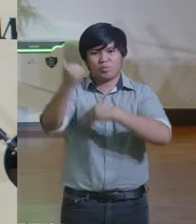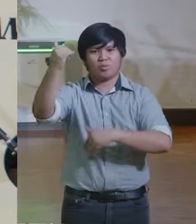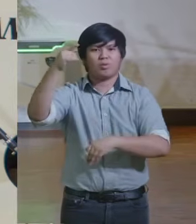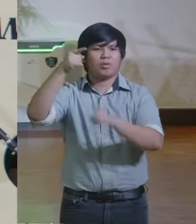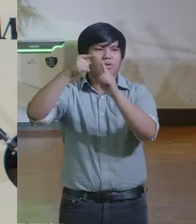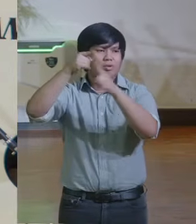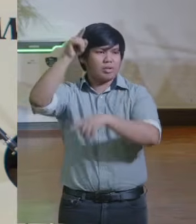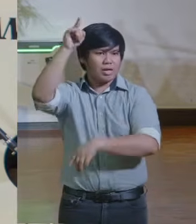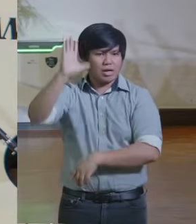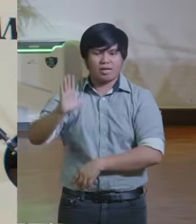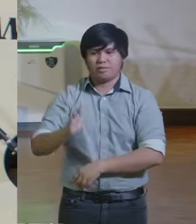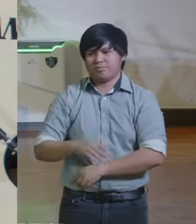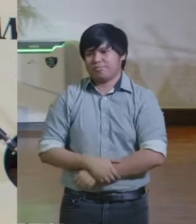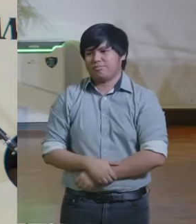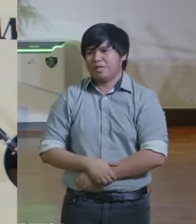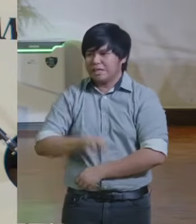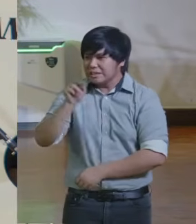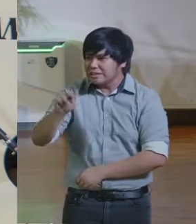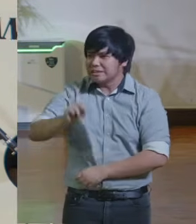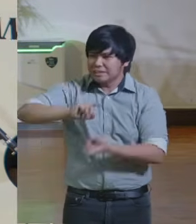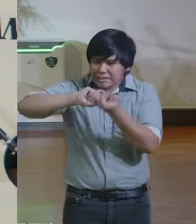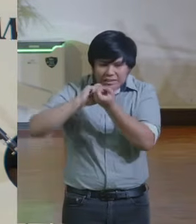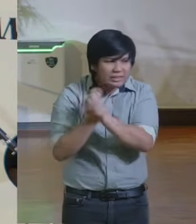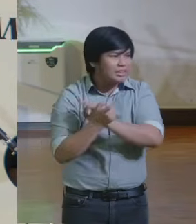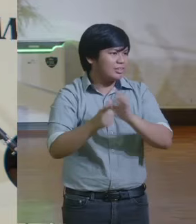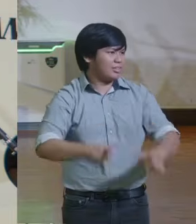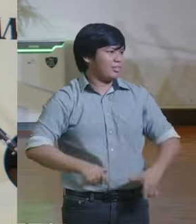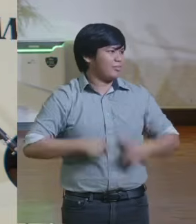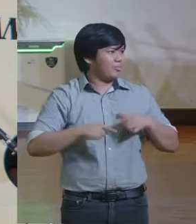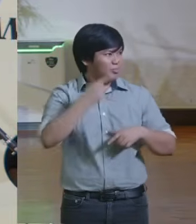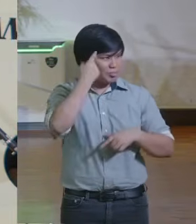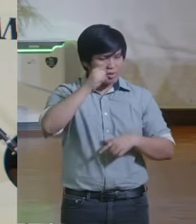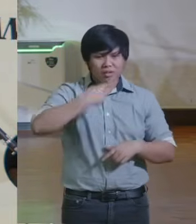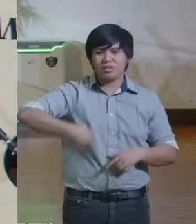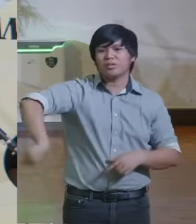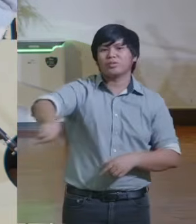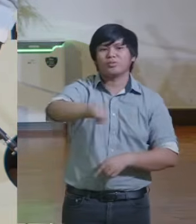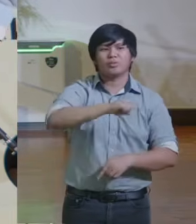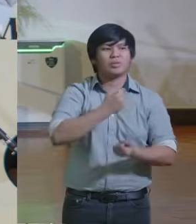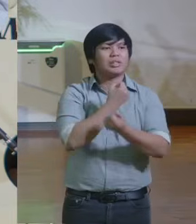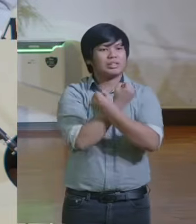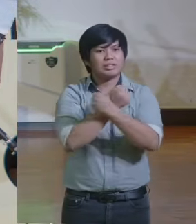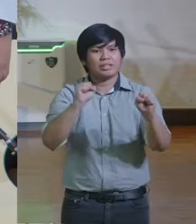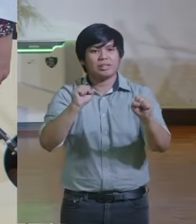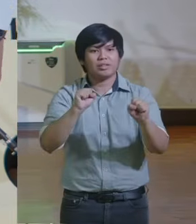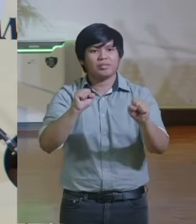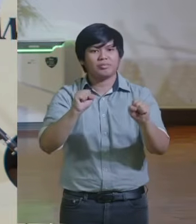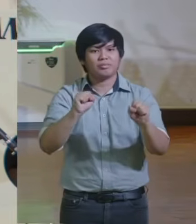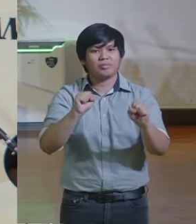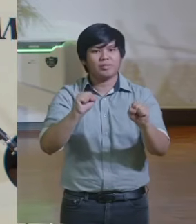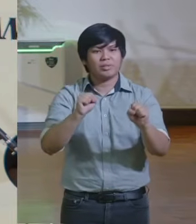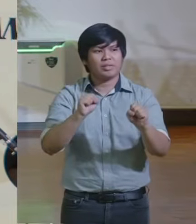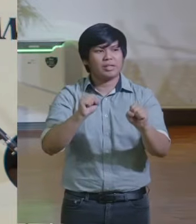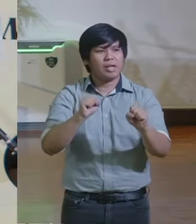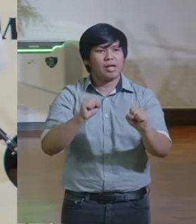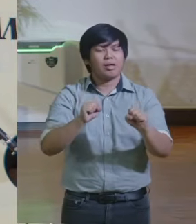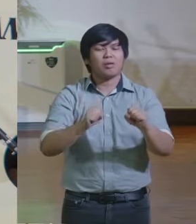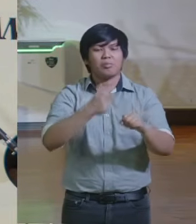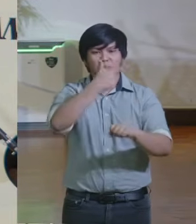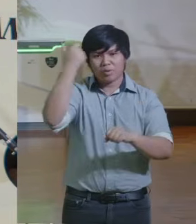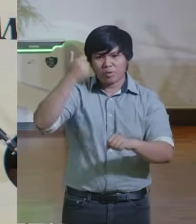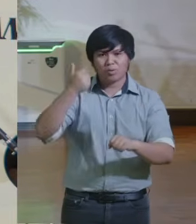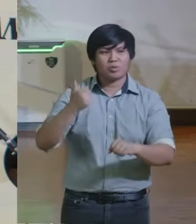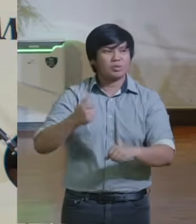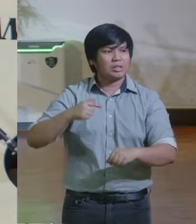called. Kailangan may pagbabagong buhay. Sapagkat tayo ay niligtas to deliver us from the present